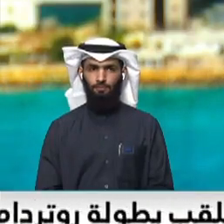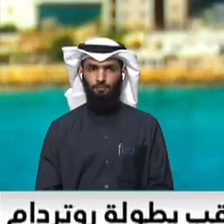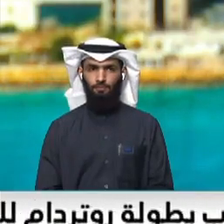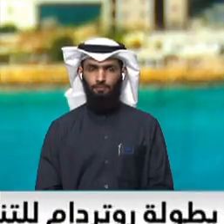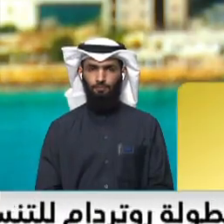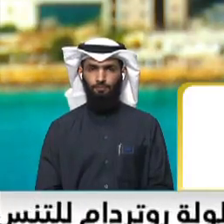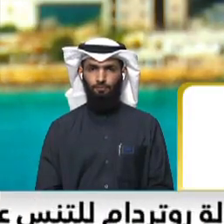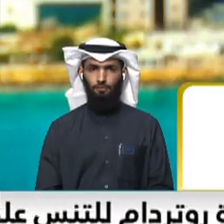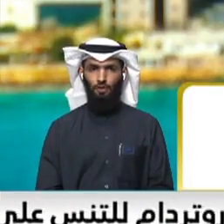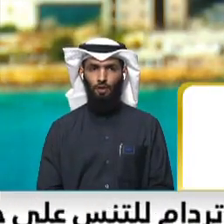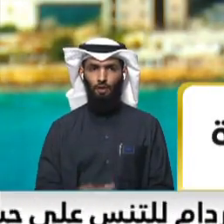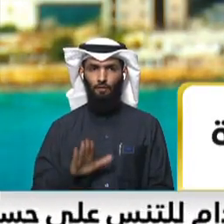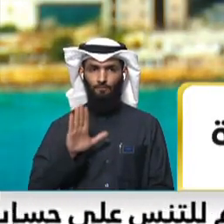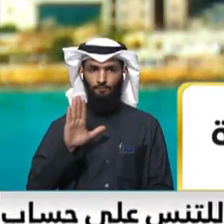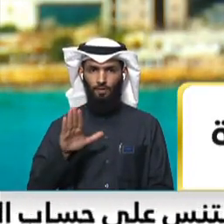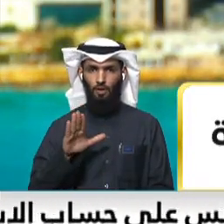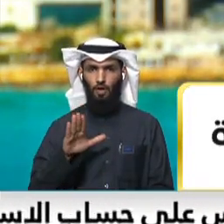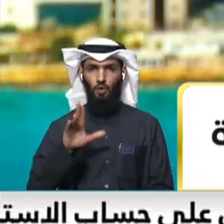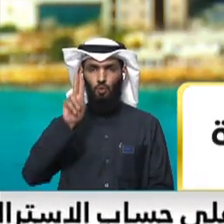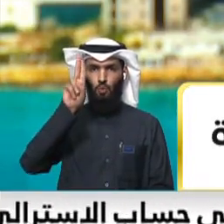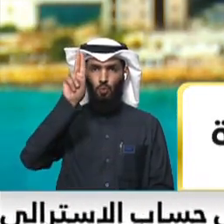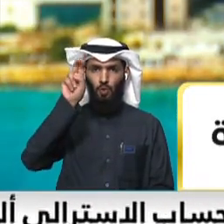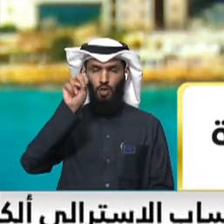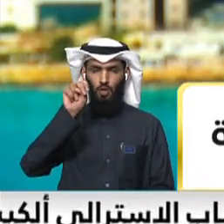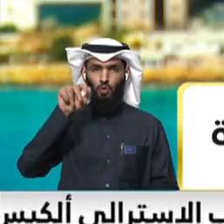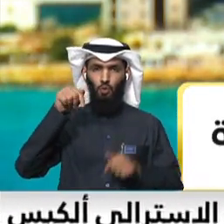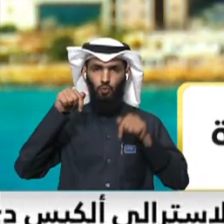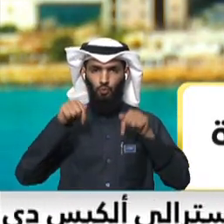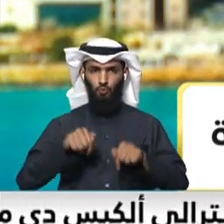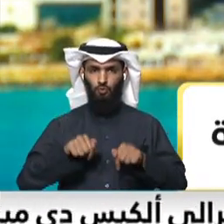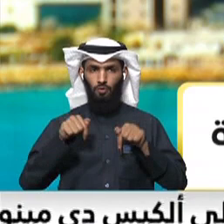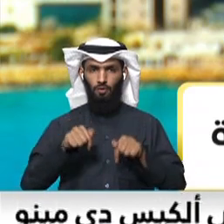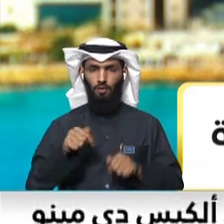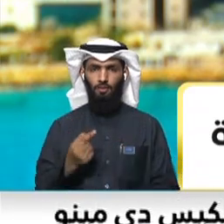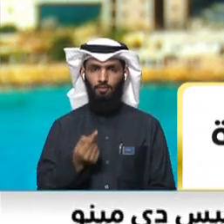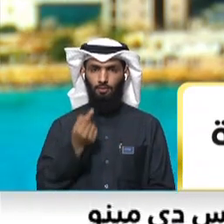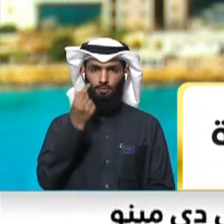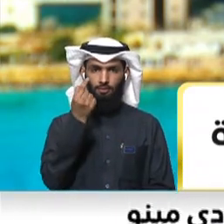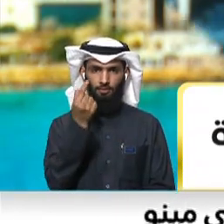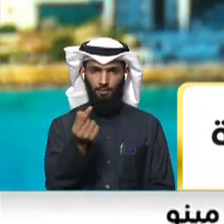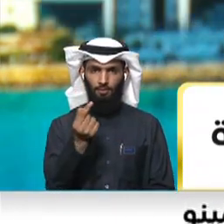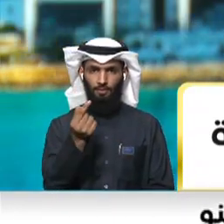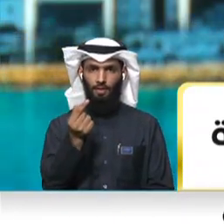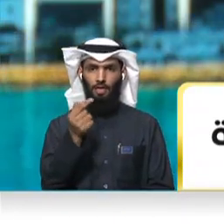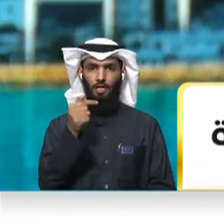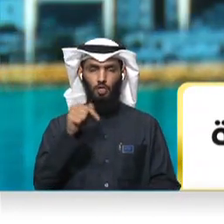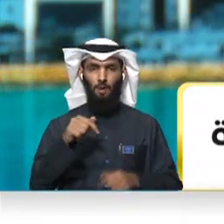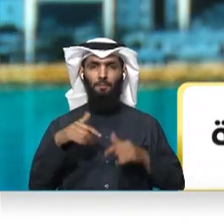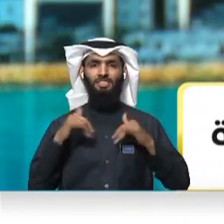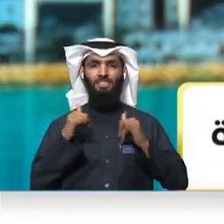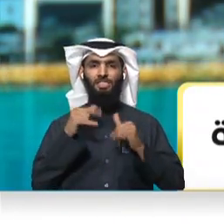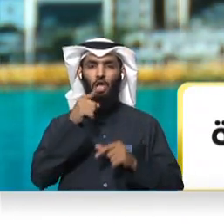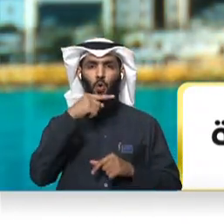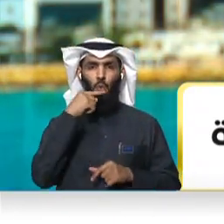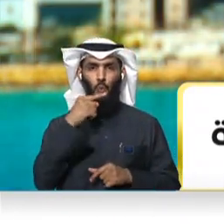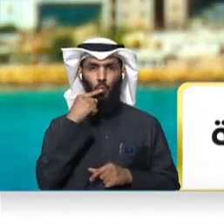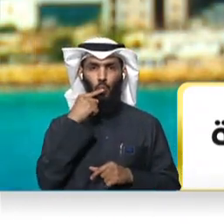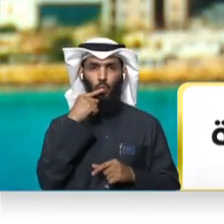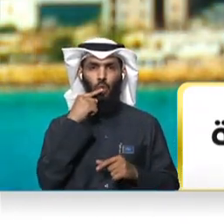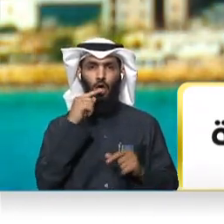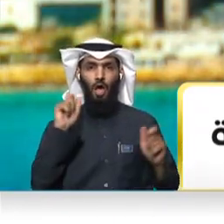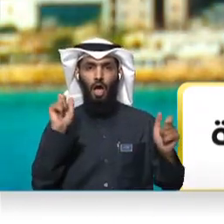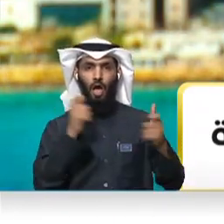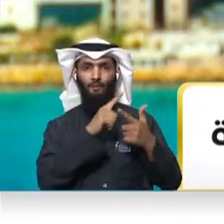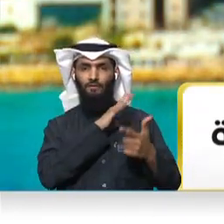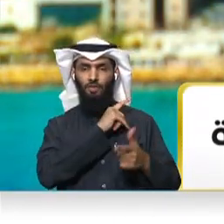طالبت المجموعة العربية في الأمم المتحدة اليوم بدعم مشروع القرار الذي تقدمت به الجزائر لوقف إطلاق النار في غزة، والذي